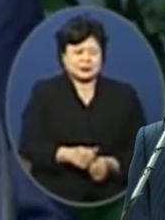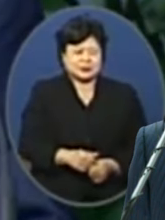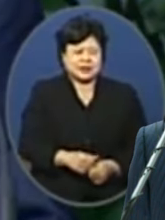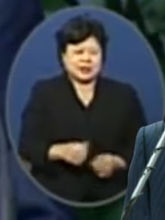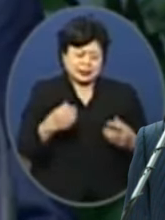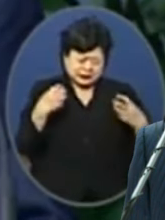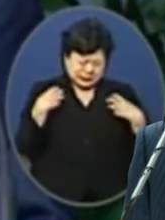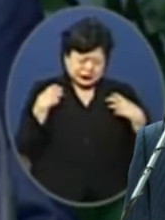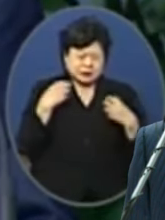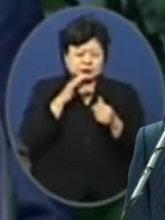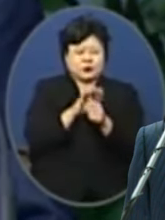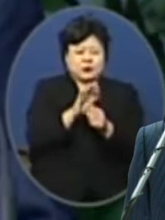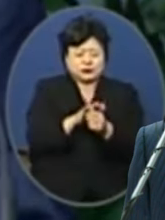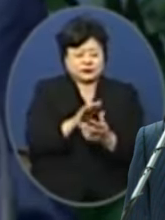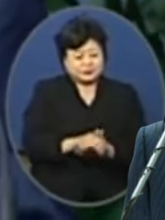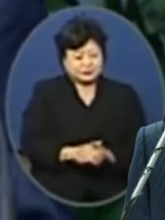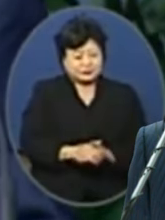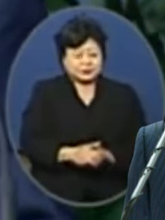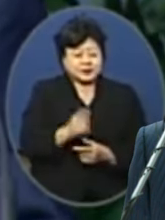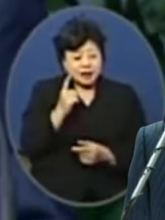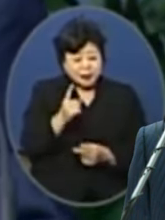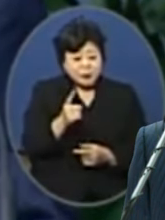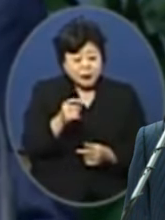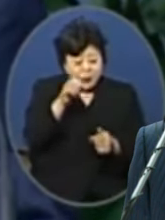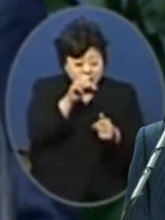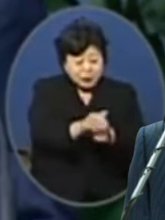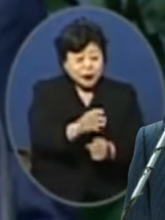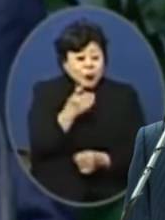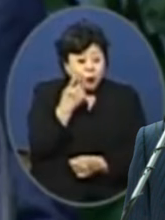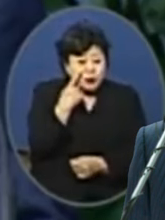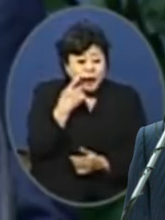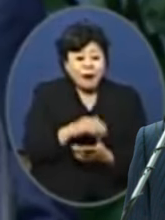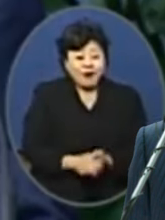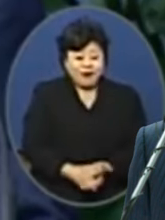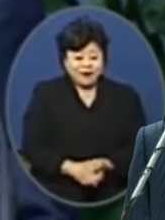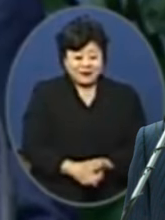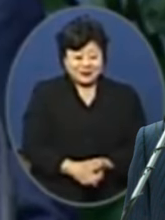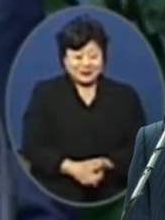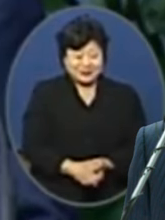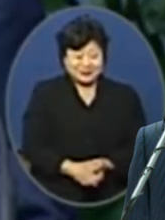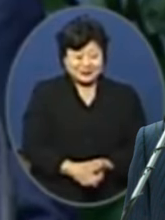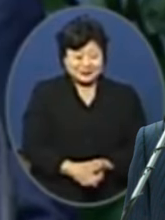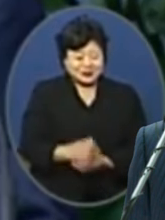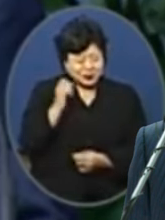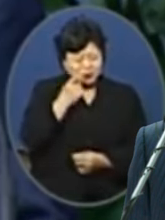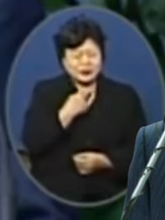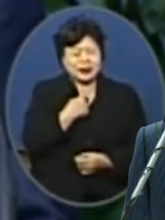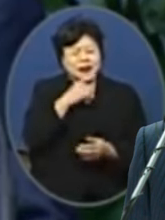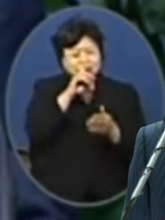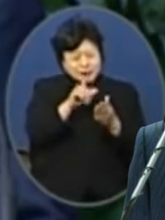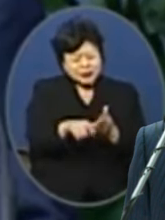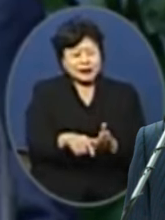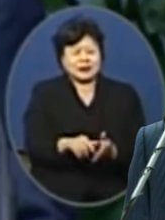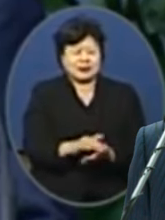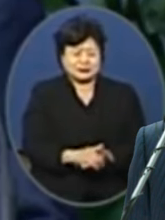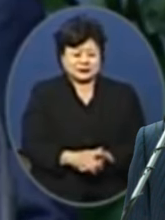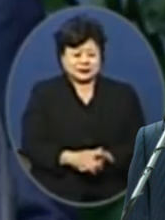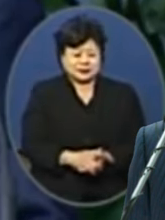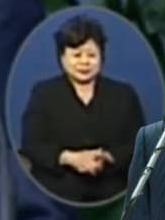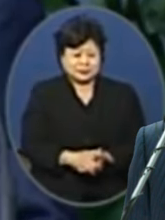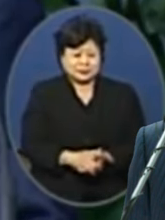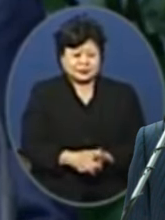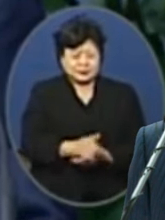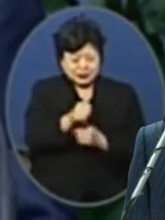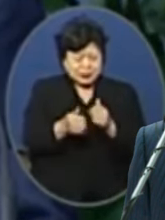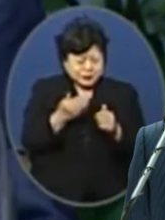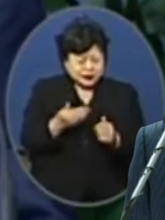것입니다 아멘 한번 여러분 해 보시라고요 아멘 여러분이 어려운 교배 당했을 때